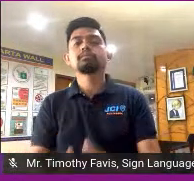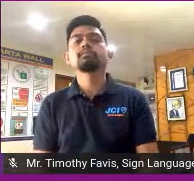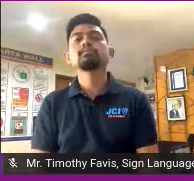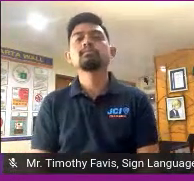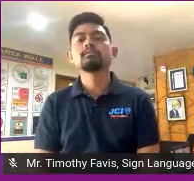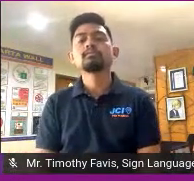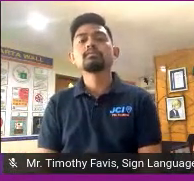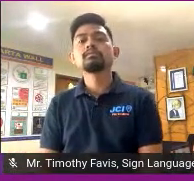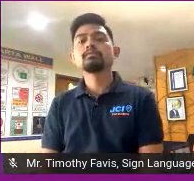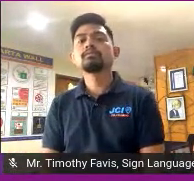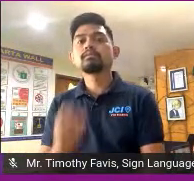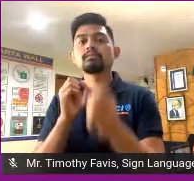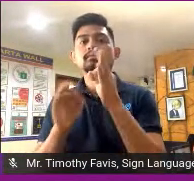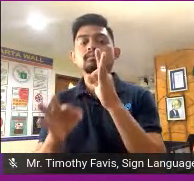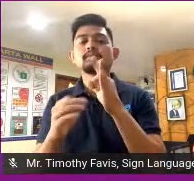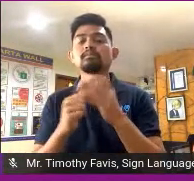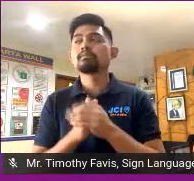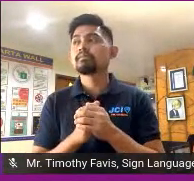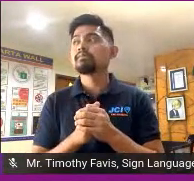So